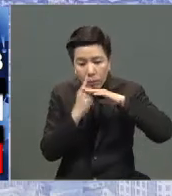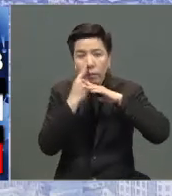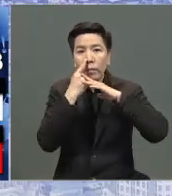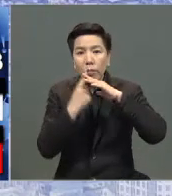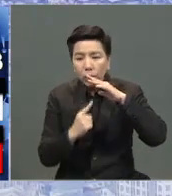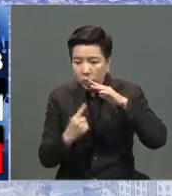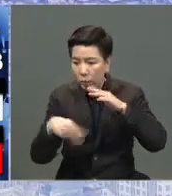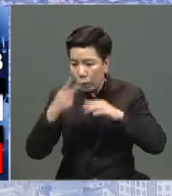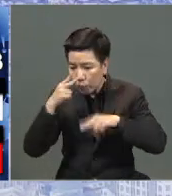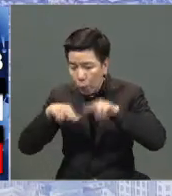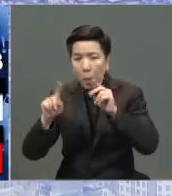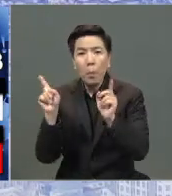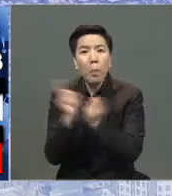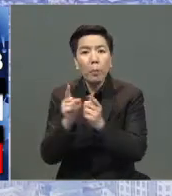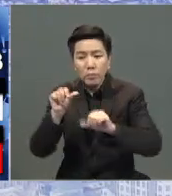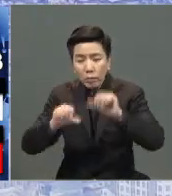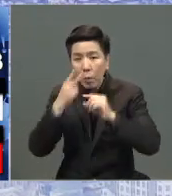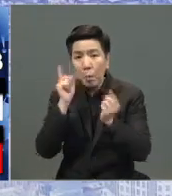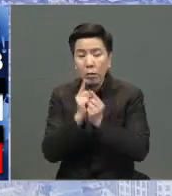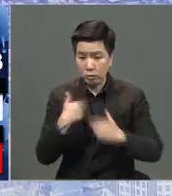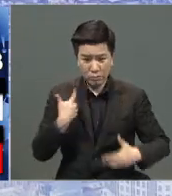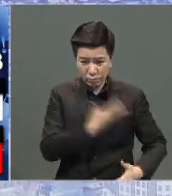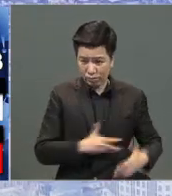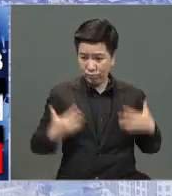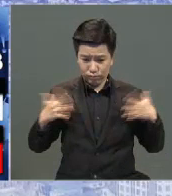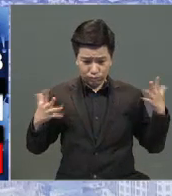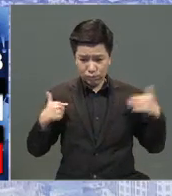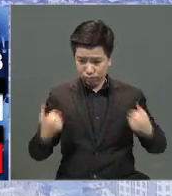นะครับก็อย่างที่บอกนะครับเห็นไหมฮะที่กลับมาจากต่างประเทศใช่มั้ยฮะที่เป็นคนงานทั้งหลายเนี่ยมาตรวจเช็คถึงเจอไม่มีอาการได้มั้ยฮะก็อ่ะ11คนนี้ก็ไม่มีอาการตั้ง 3-4